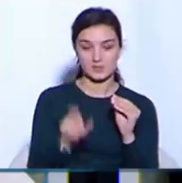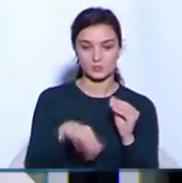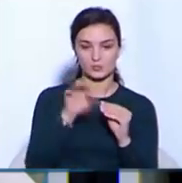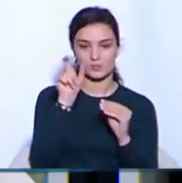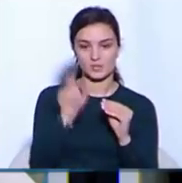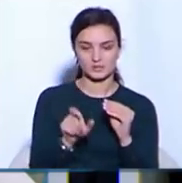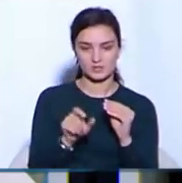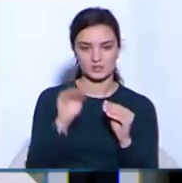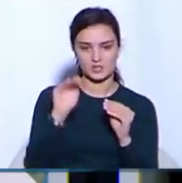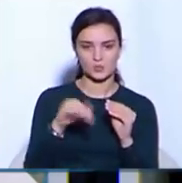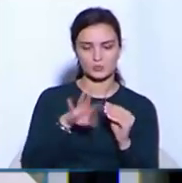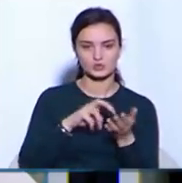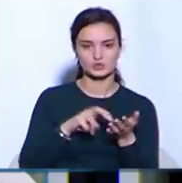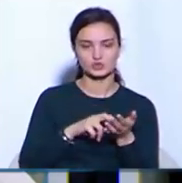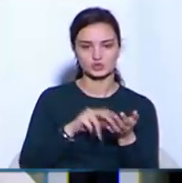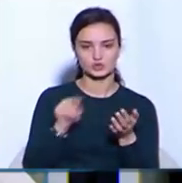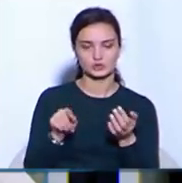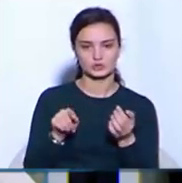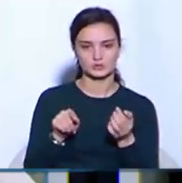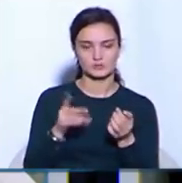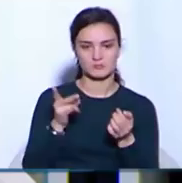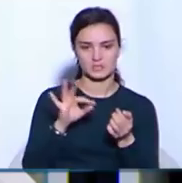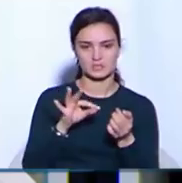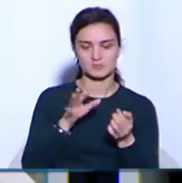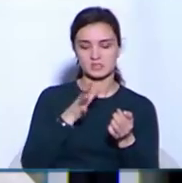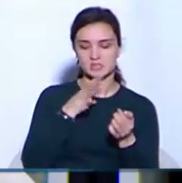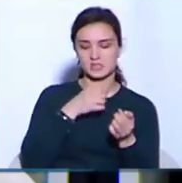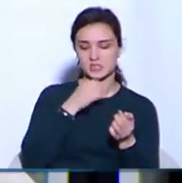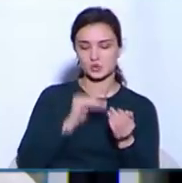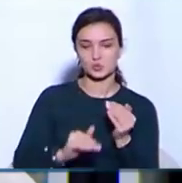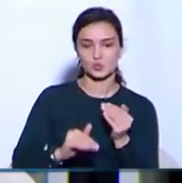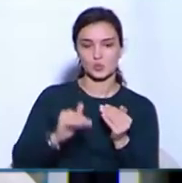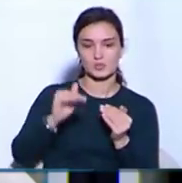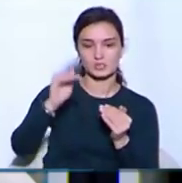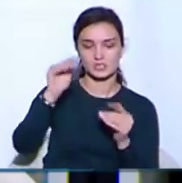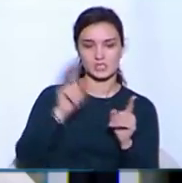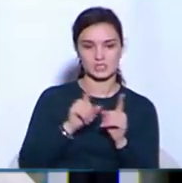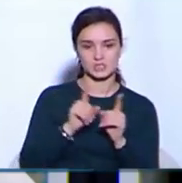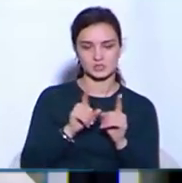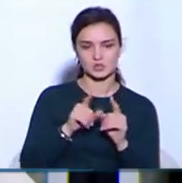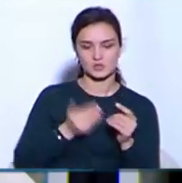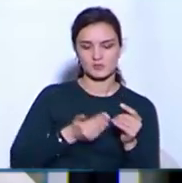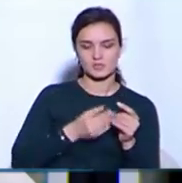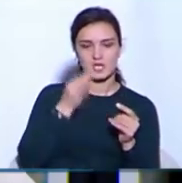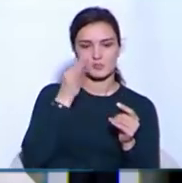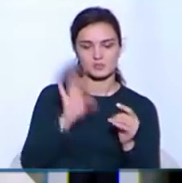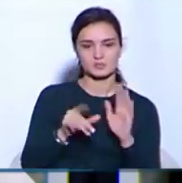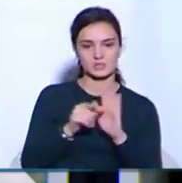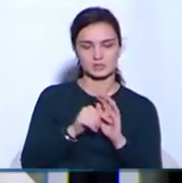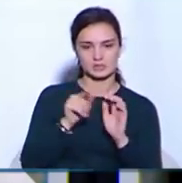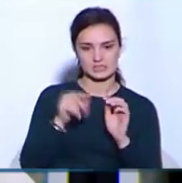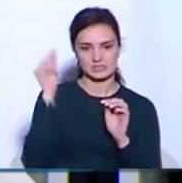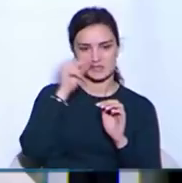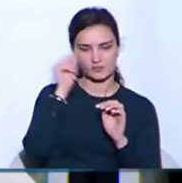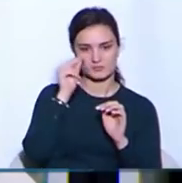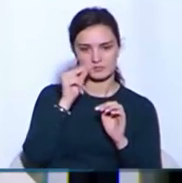პიროვნება უფრო შიშზეა ორიენტირებული, თუმცა ზრდასრულობასთან ერთად ცხოვრებულ გამოცდილებასთან ერთად ის